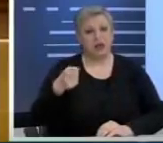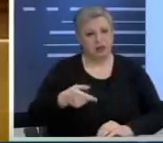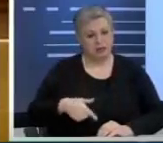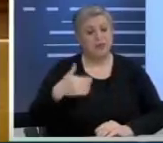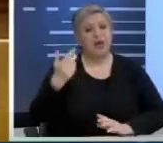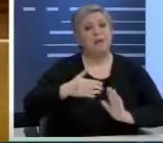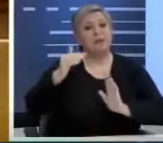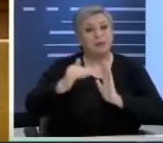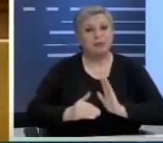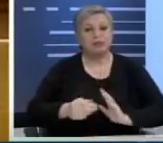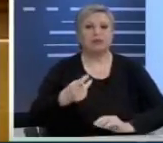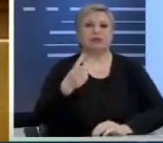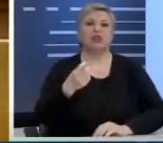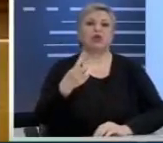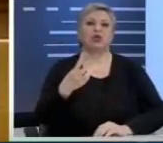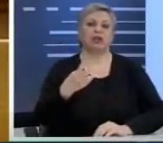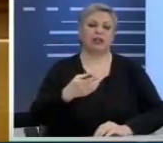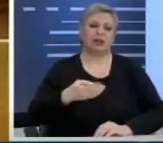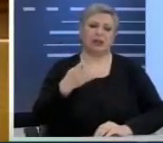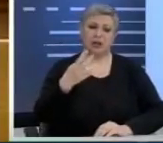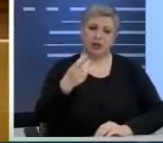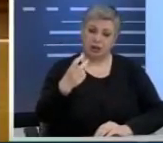στο 24%. Η παιδική